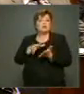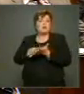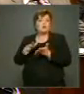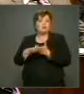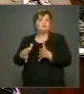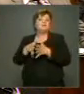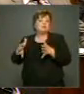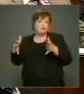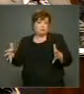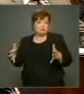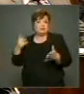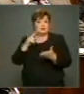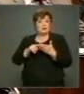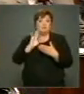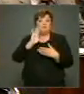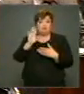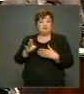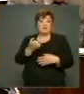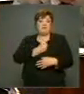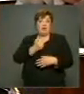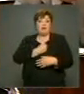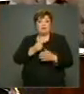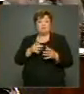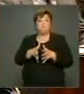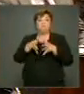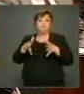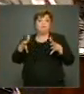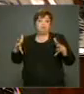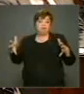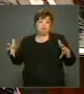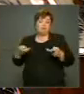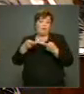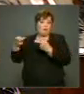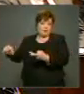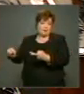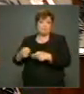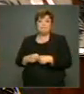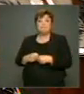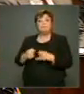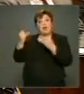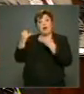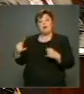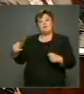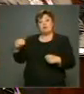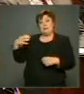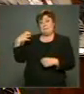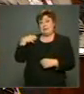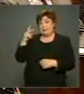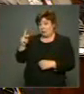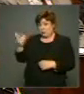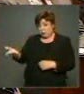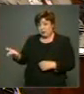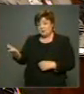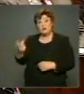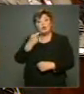ja edessä oleva korjausvelka vain suurenee lumipallon tavoin. Arvoisa ministeri Kyllönen, Suomen